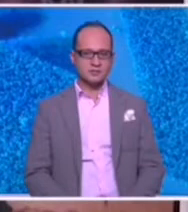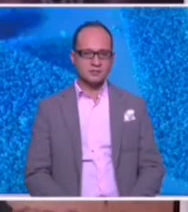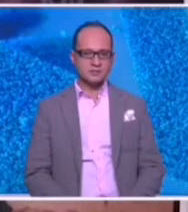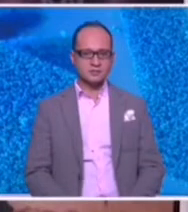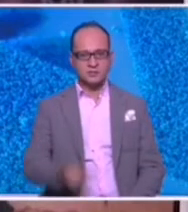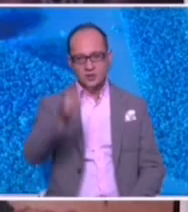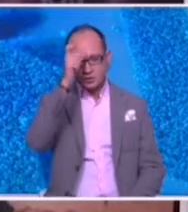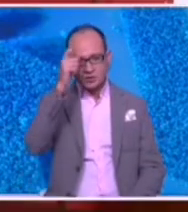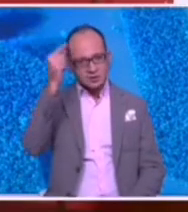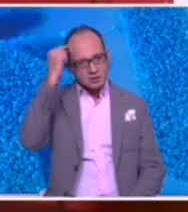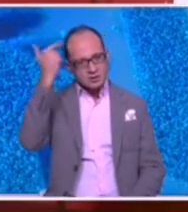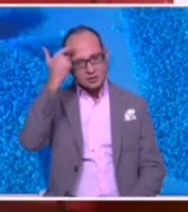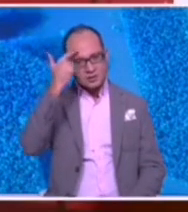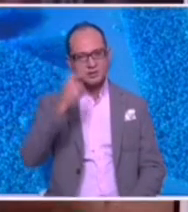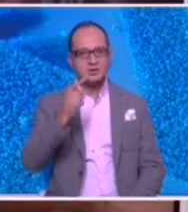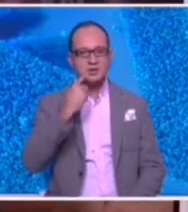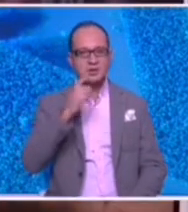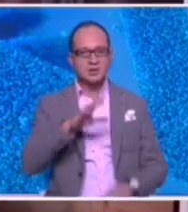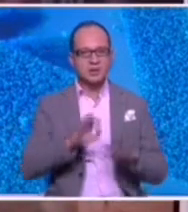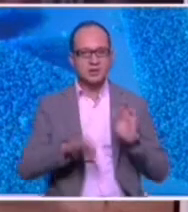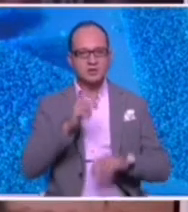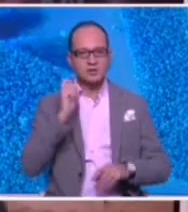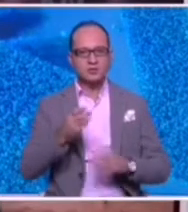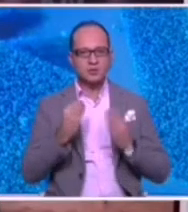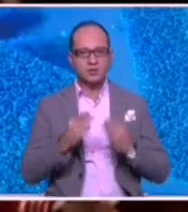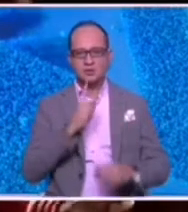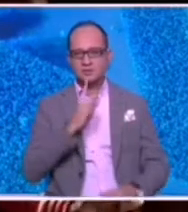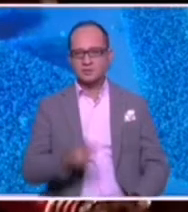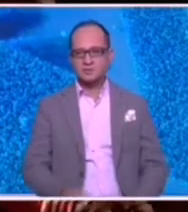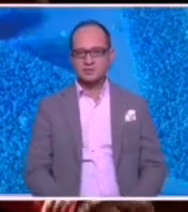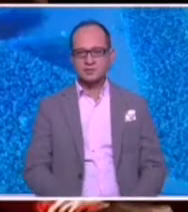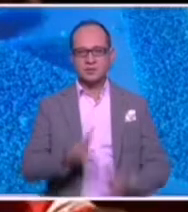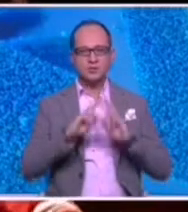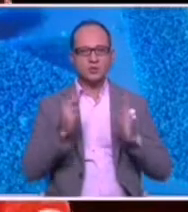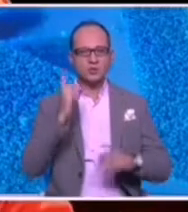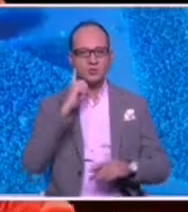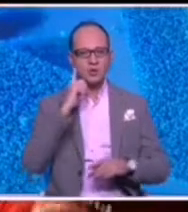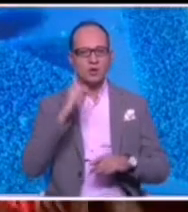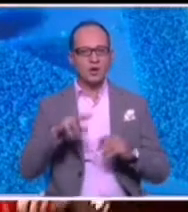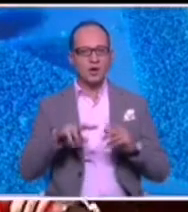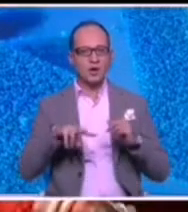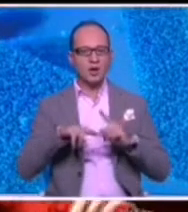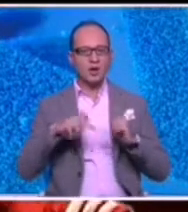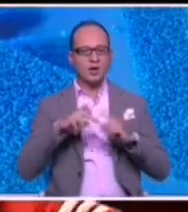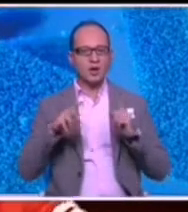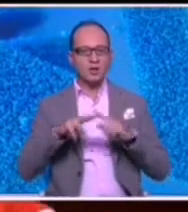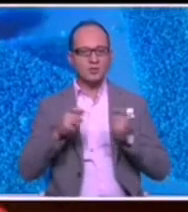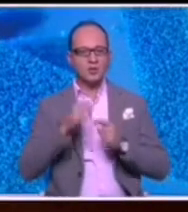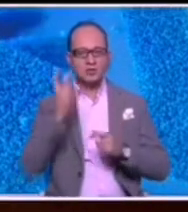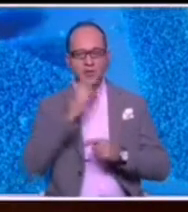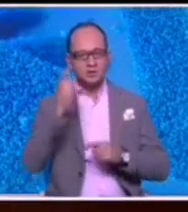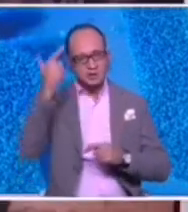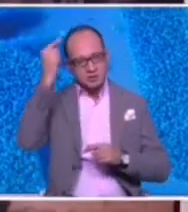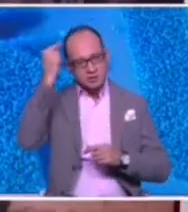Türkiye saç ekimi ve diş tedavisinde gerçekten çok iyi dünyaca ünlü arayan bir sanatçısı aykon Saç